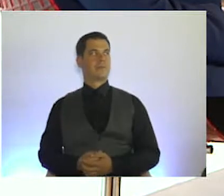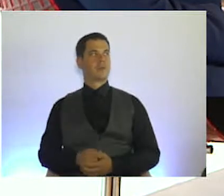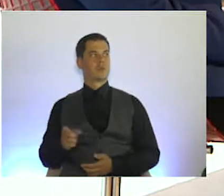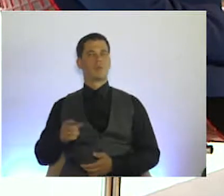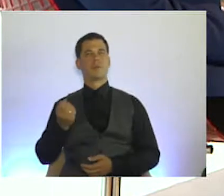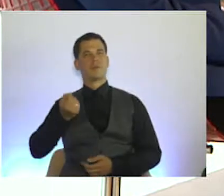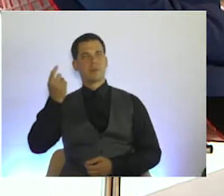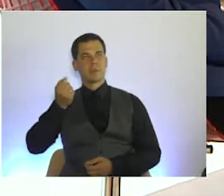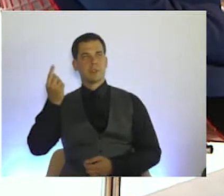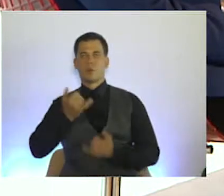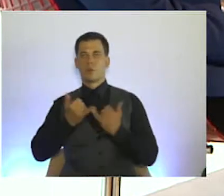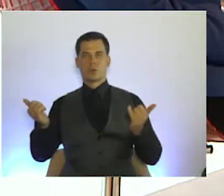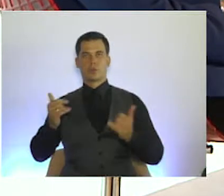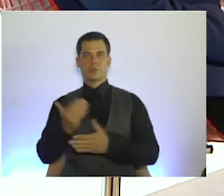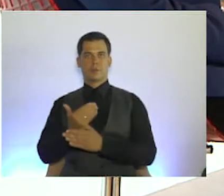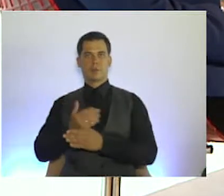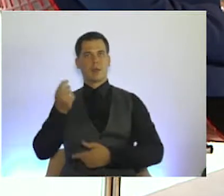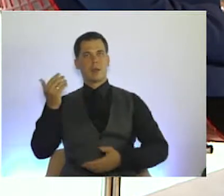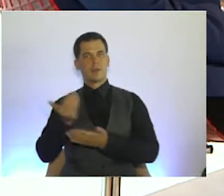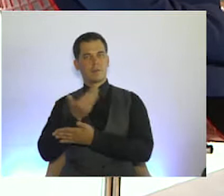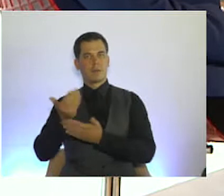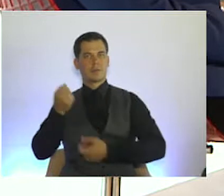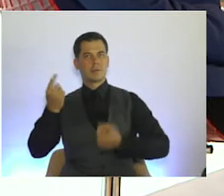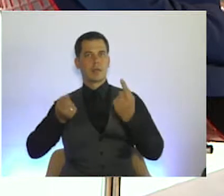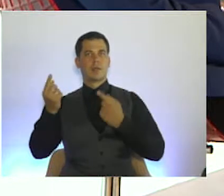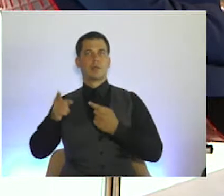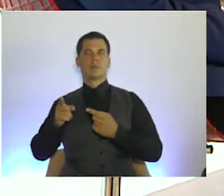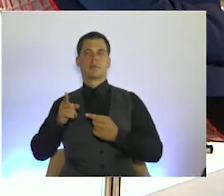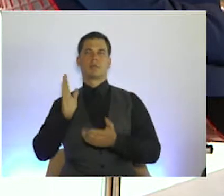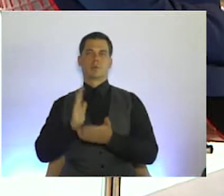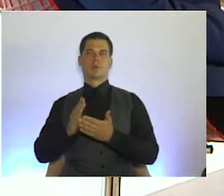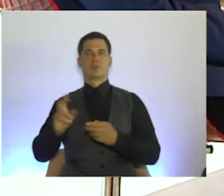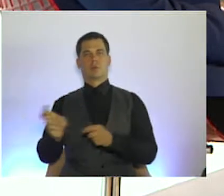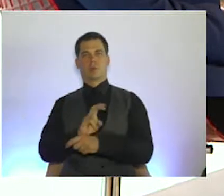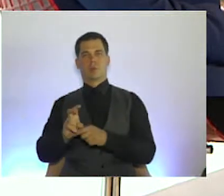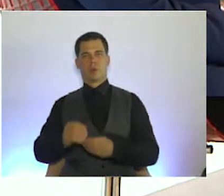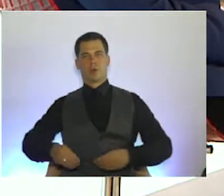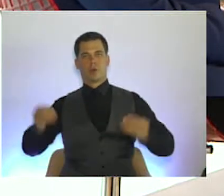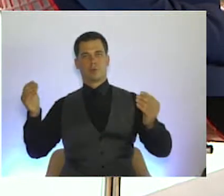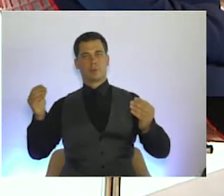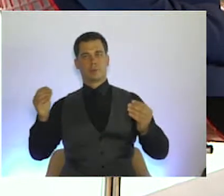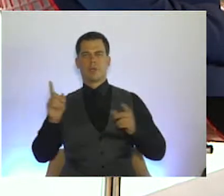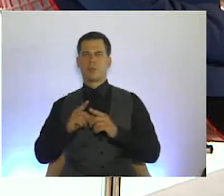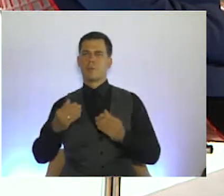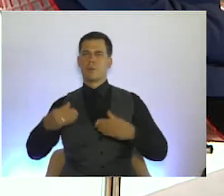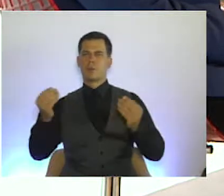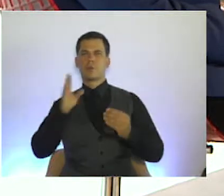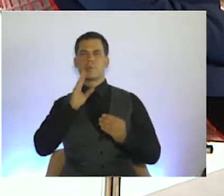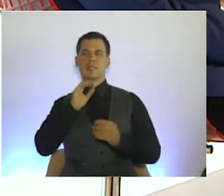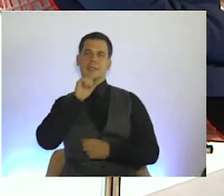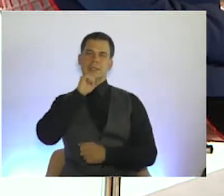te zawody wszystkie firmy innowacyjne, które wychodzą naprzeciw rozwojowi technologicznemu. Ale zacznę od pewnego